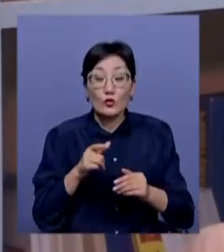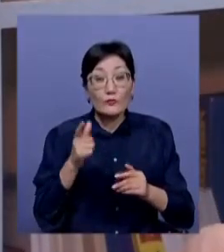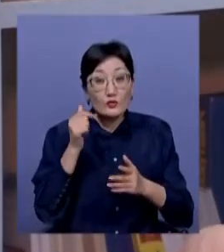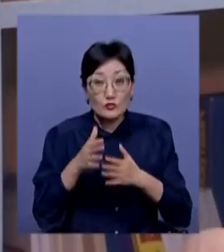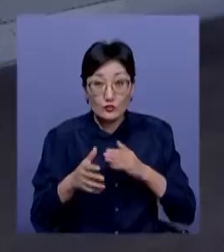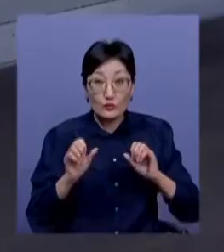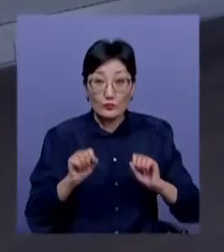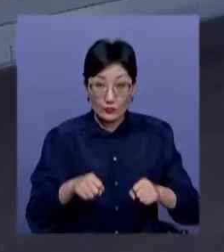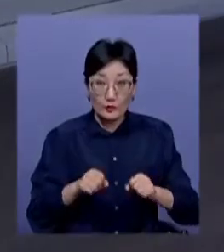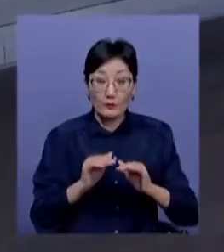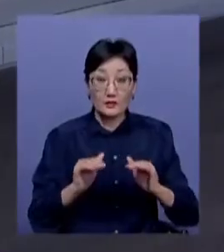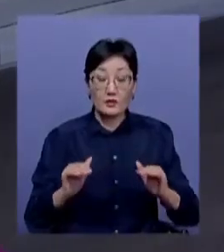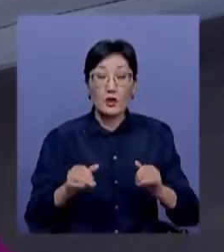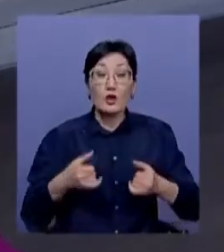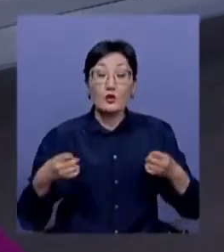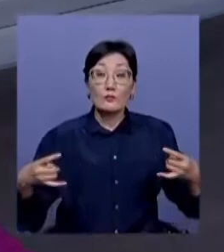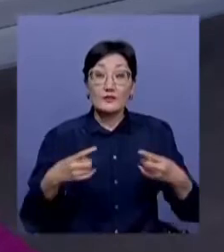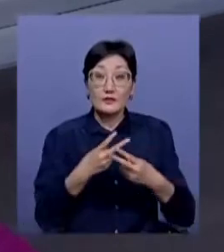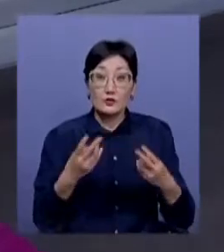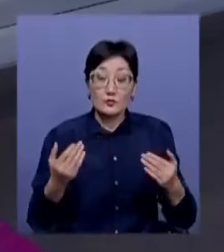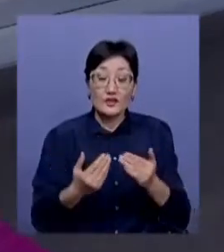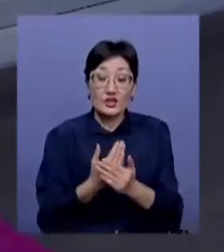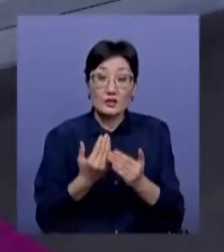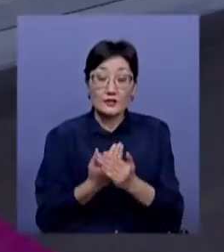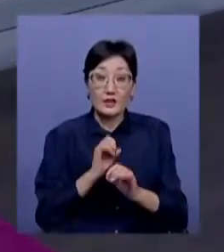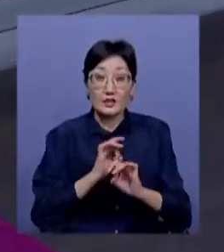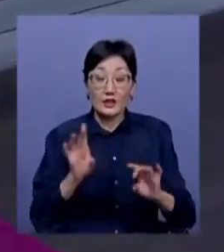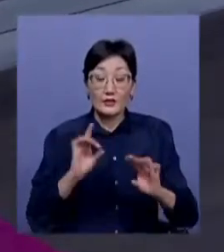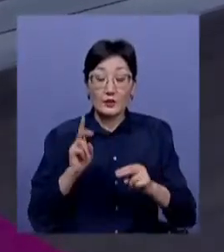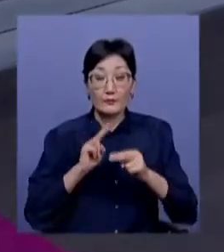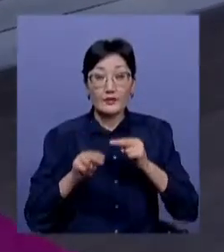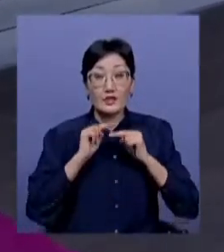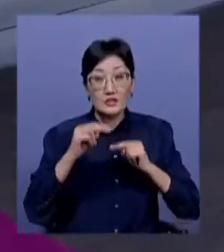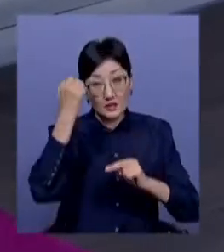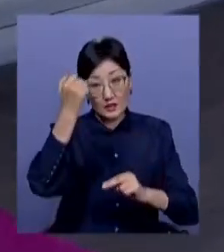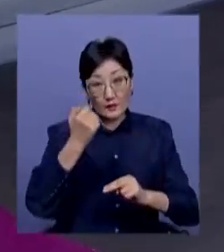жетіп балдар. Құрметті көрермендер, бүгінге келіп түскен ақпараттар легі осымен